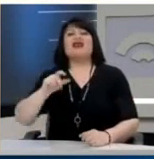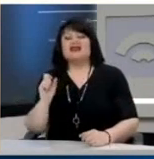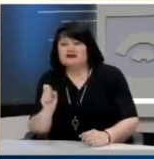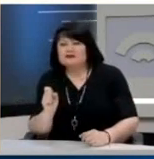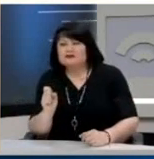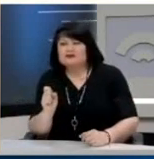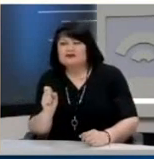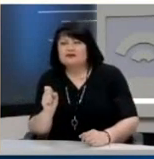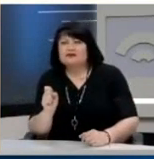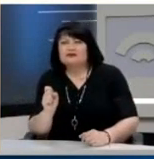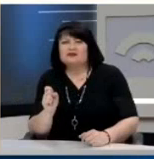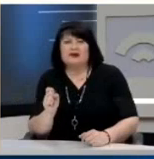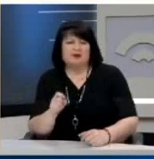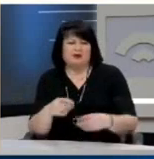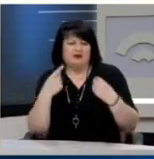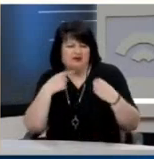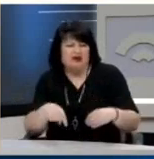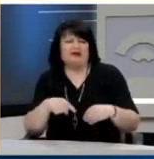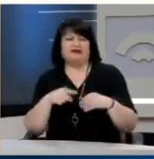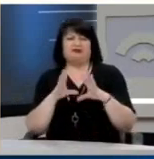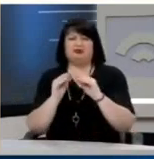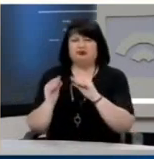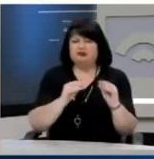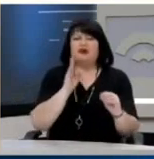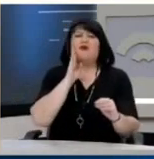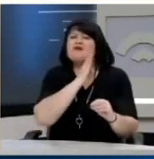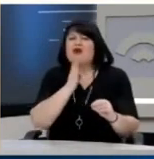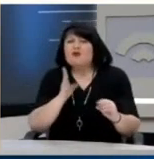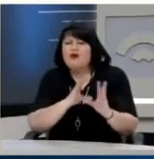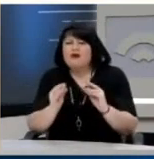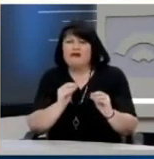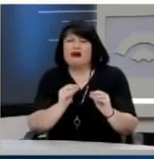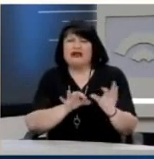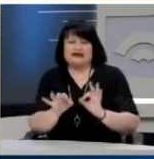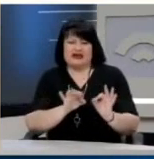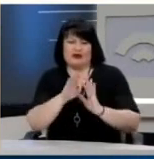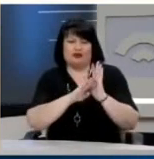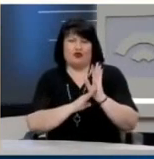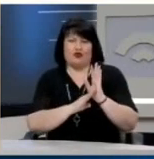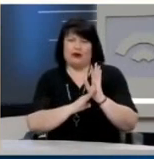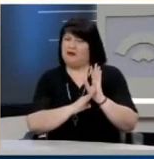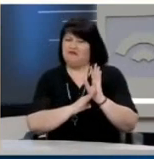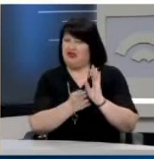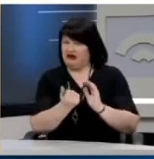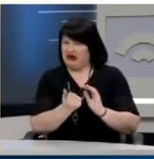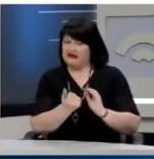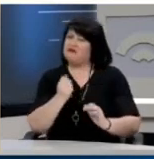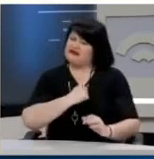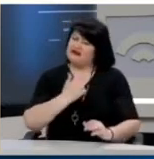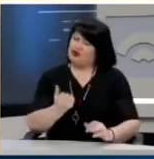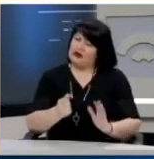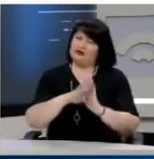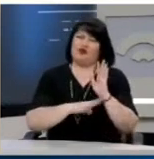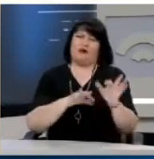τον κυτρινισμό, επειδή δεν έχετε προγραμματική πρόταση και σχέδιο. Εγώ δεν θέλω να σας αδικήσω. Θεωρώ ότι